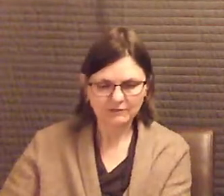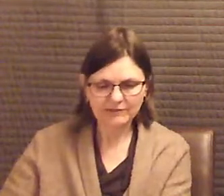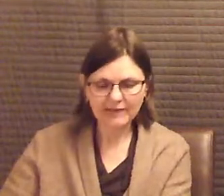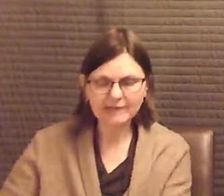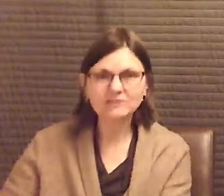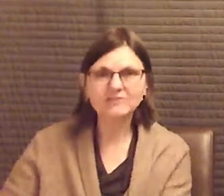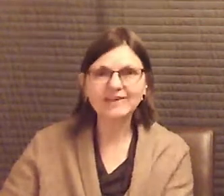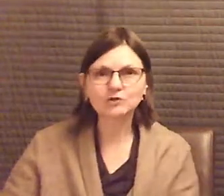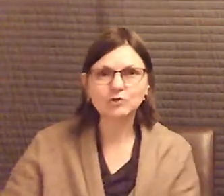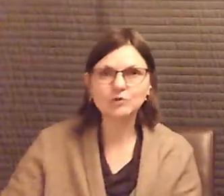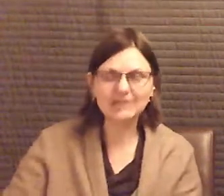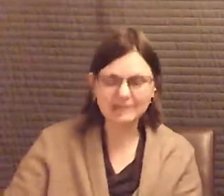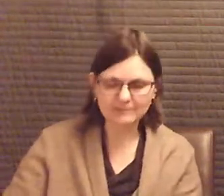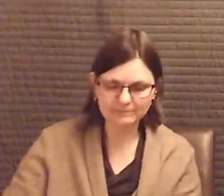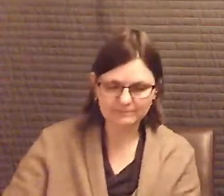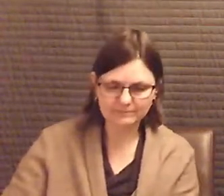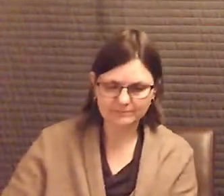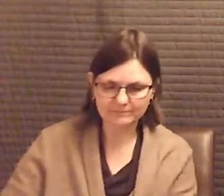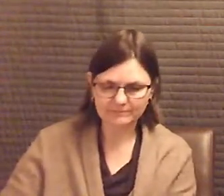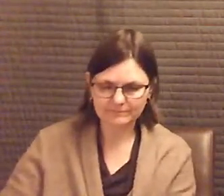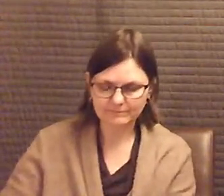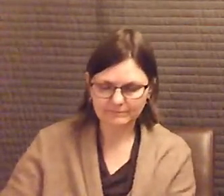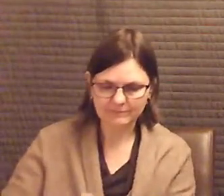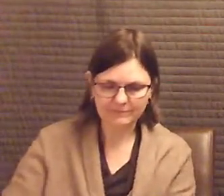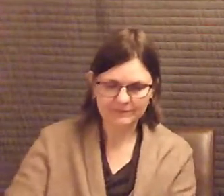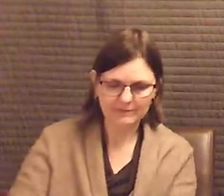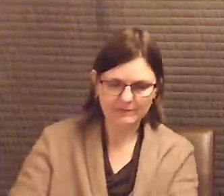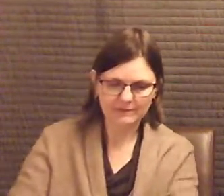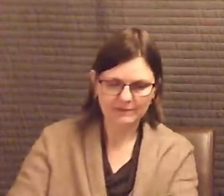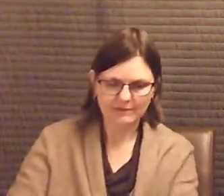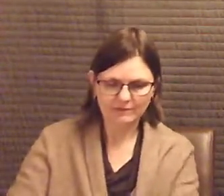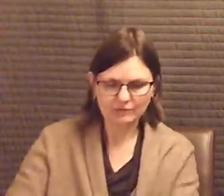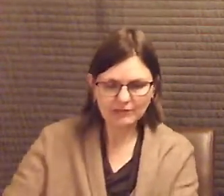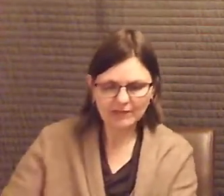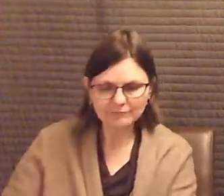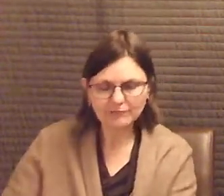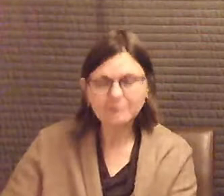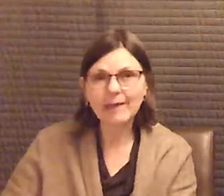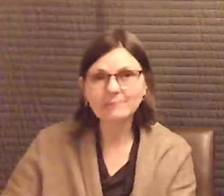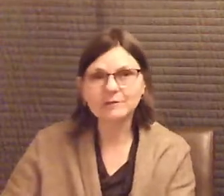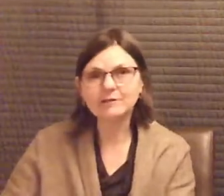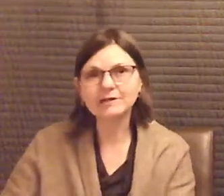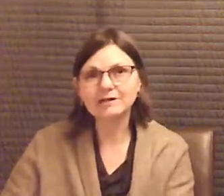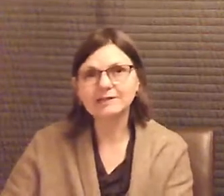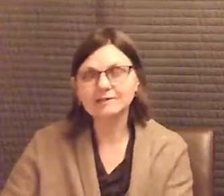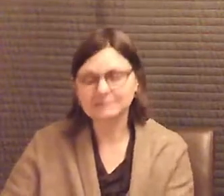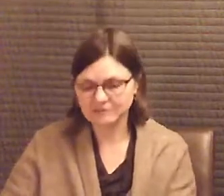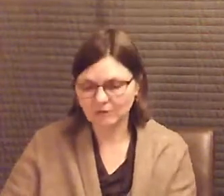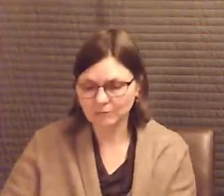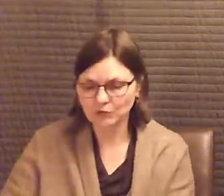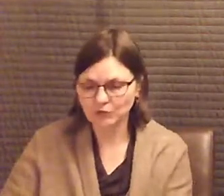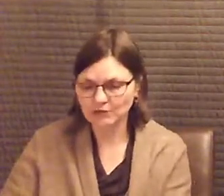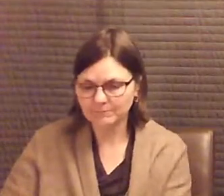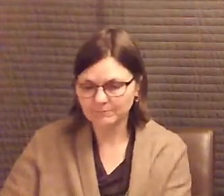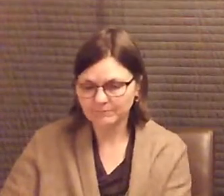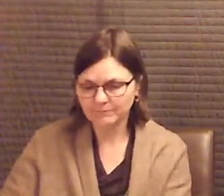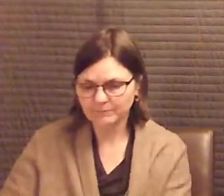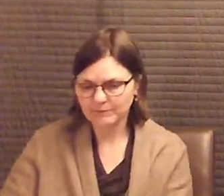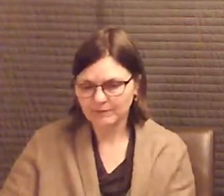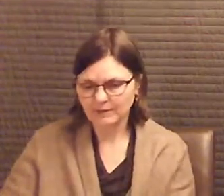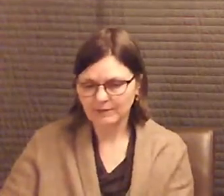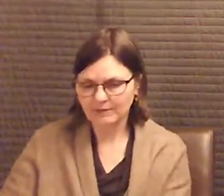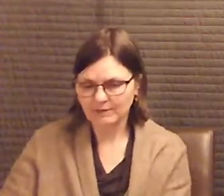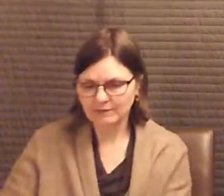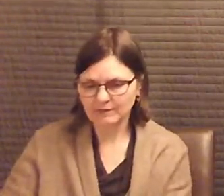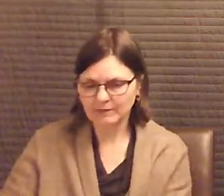zullen krijgen in 2 kronieken zou je aandoening door bijbel zei ik ga veel bijbelgedeelte search onmisbaar